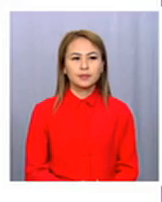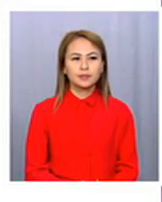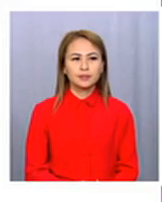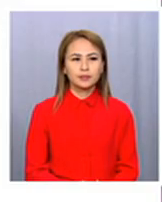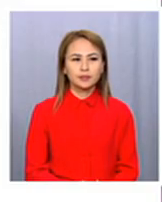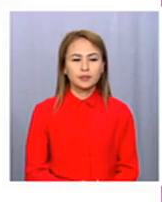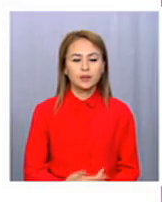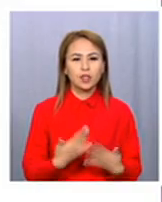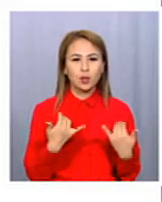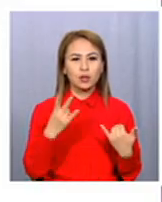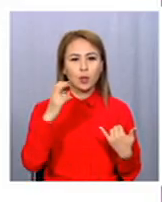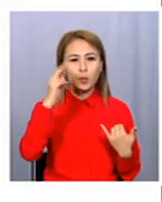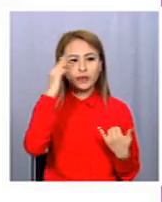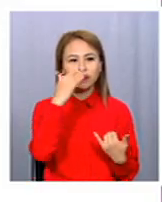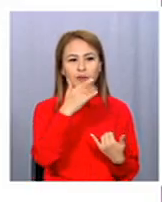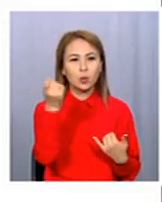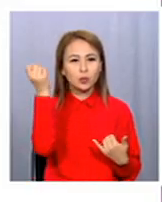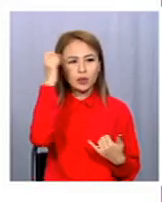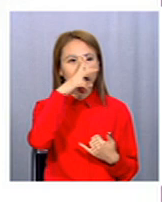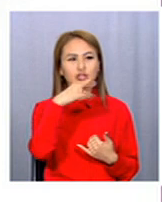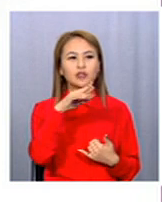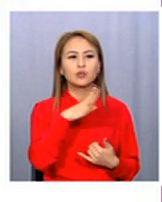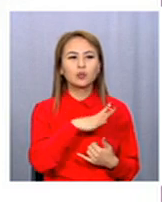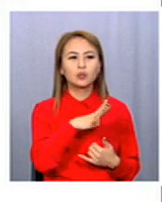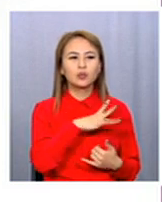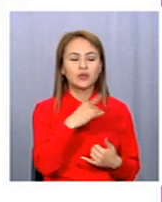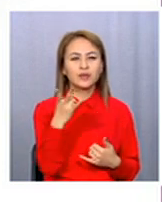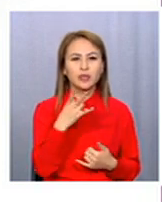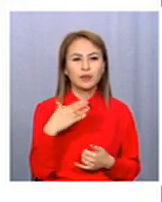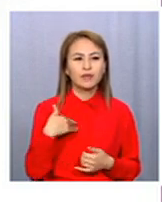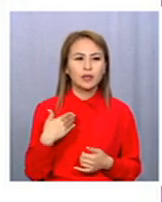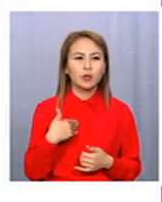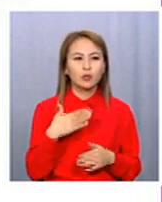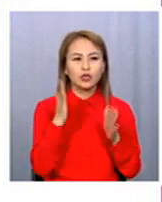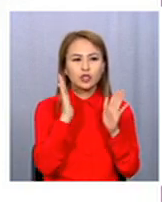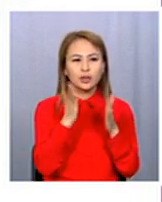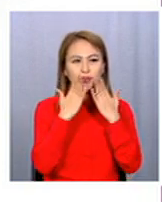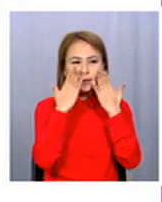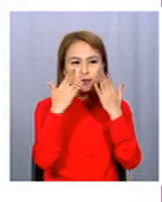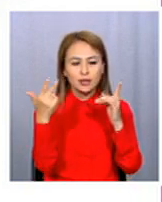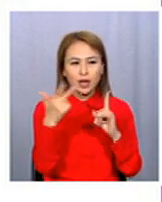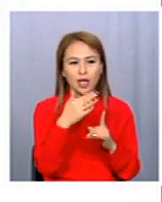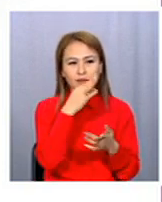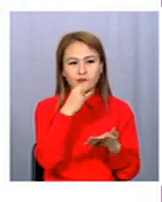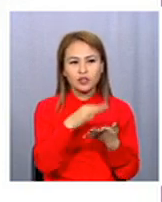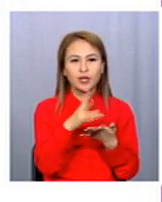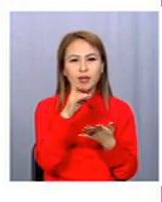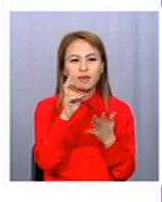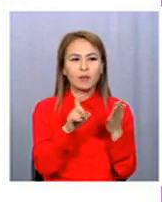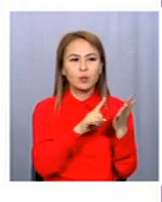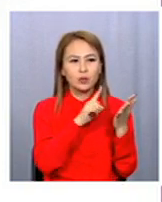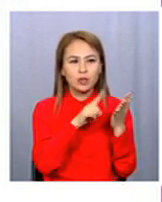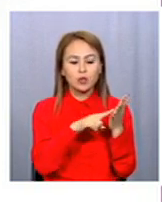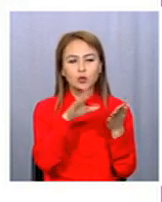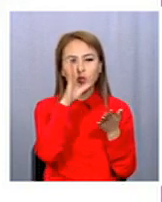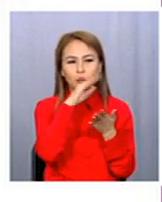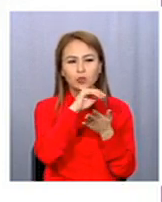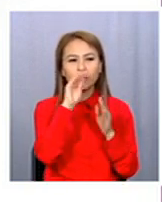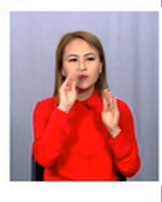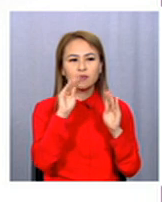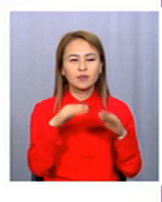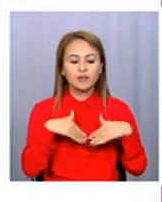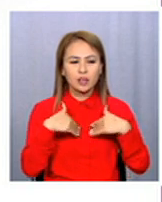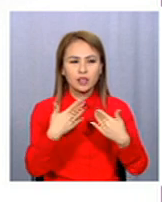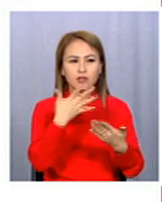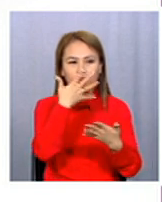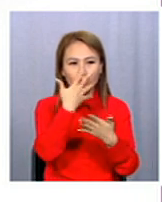Сегодня на уроке вы узнаете, для чего нужны витамины. Будете читать тексты, отвечать на вопросы. Сможете